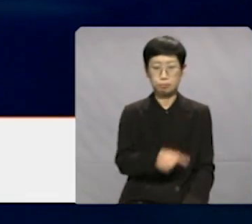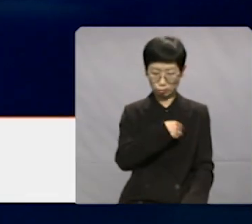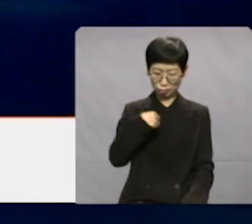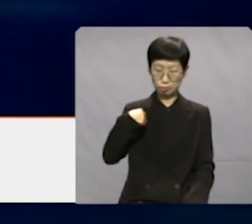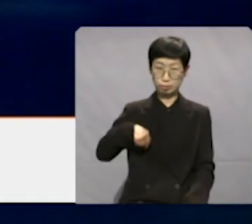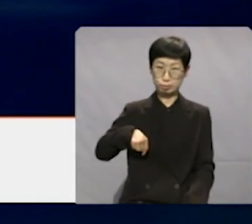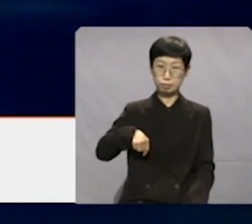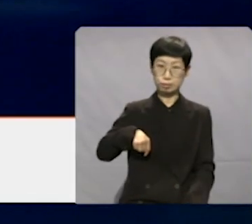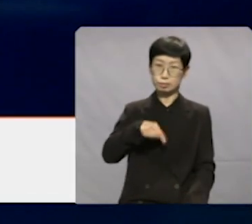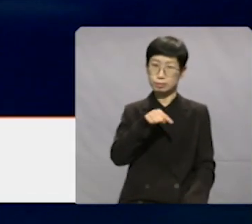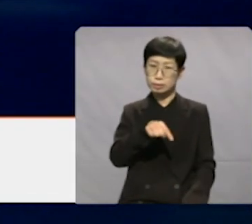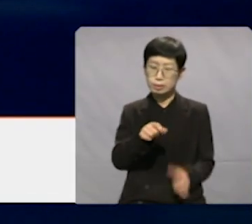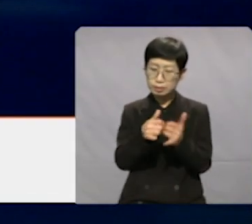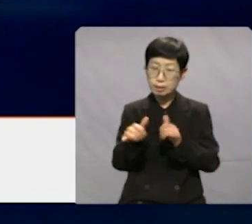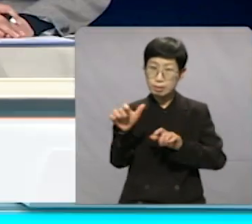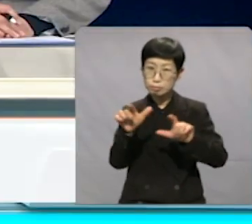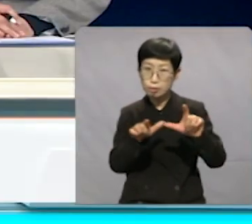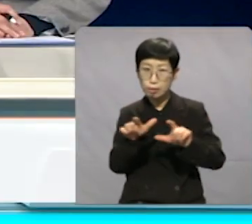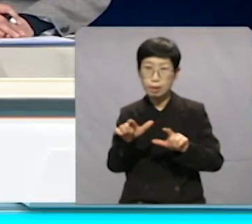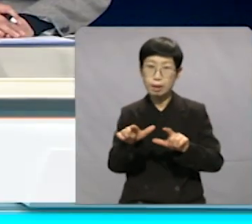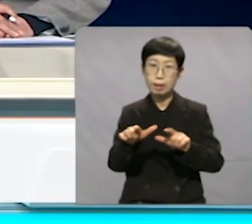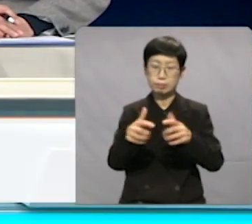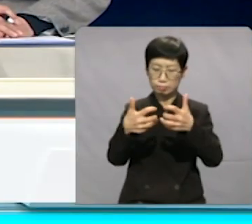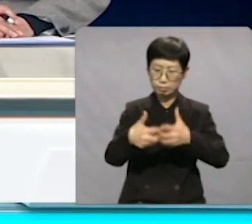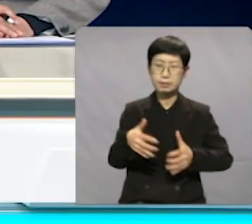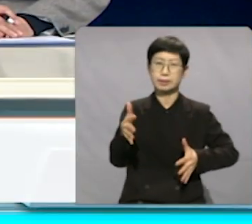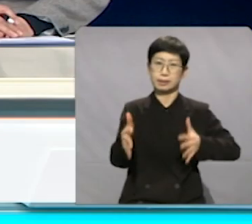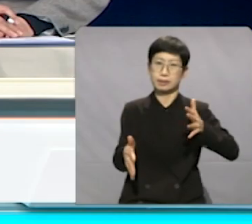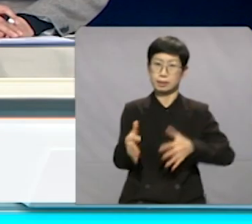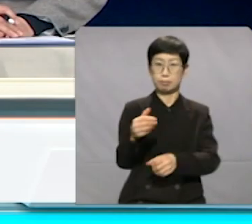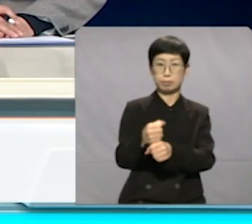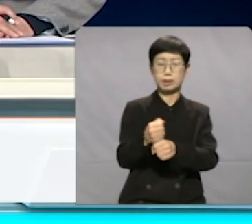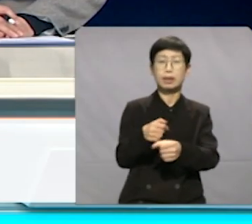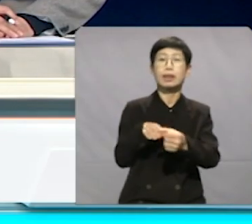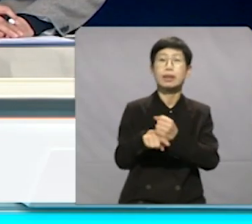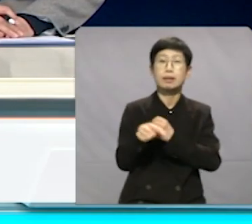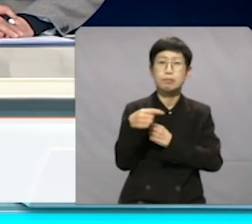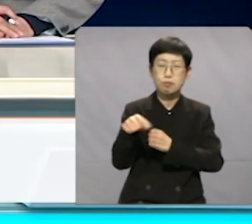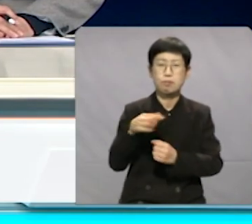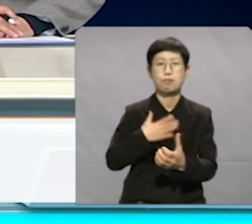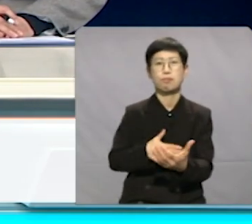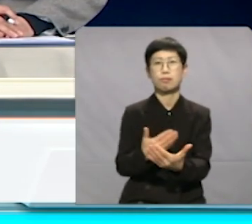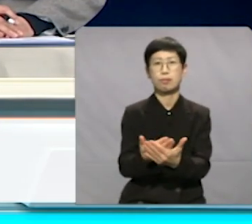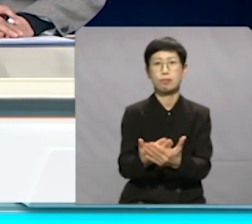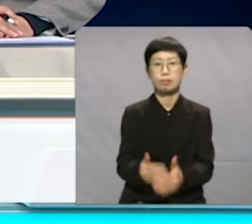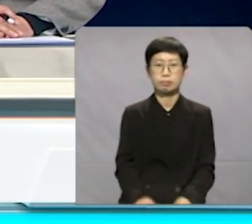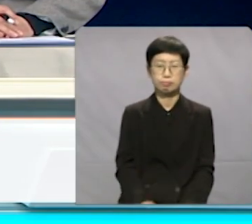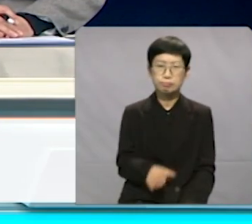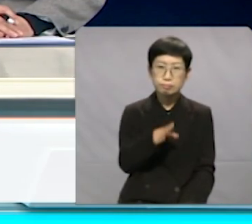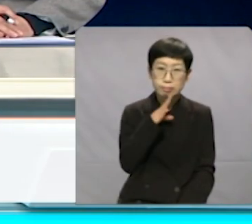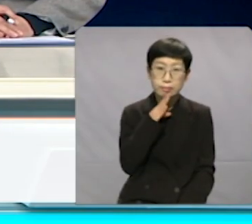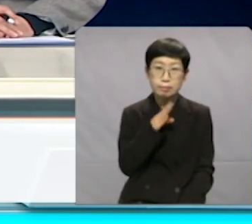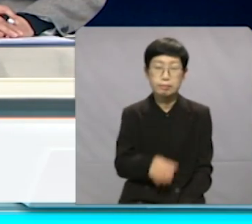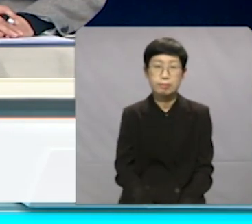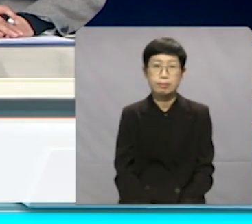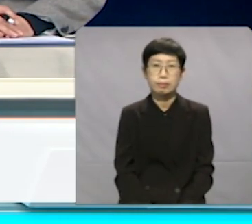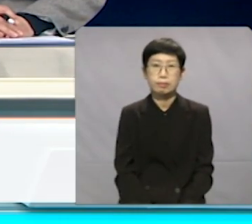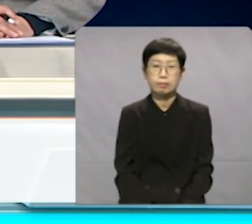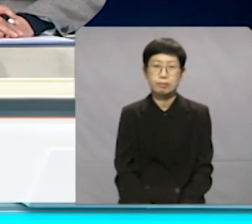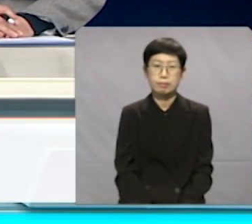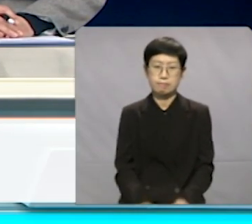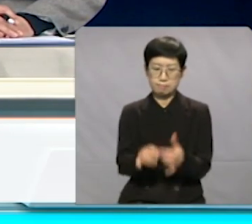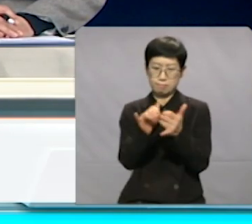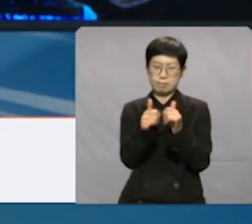중국의 이 인간형 로봇이라고 하는 휴머노이드 양산, 여러 가지 의미가 있을 것 같은데요. 이게 이제 사실은 본격적으로